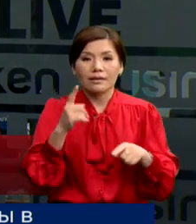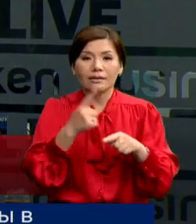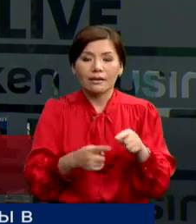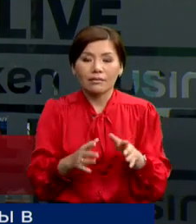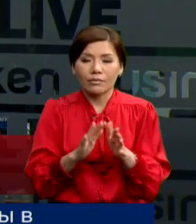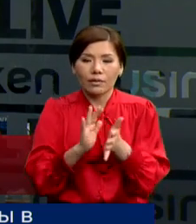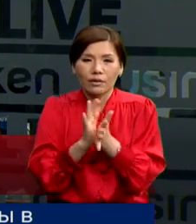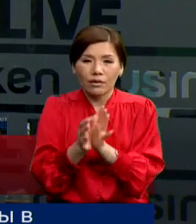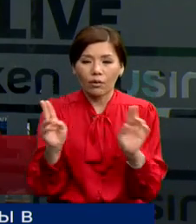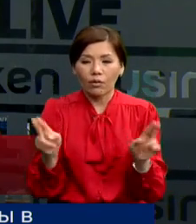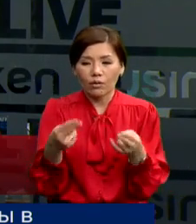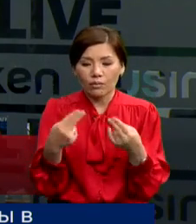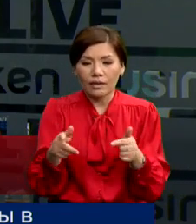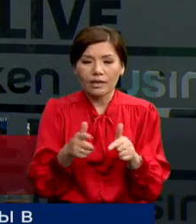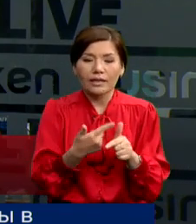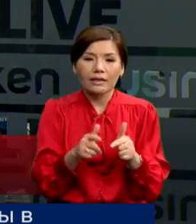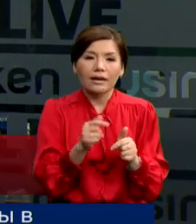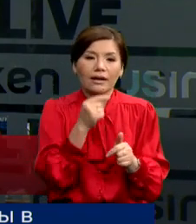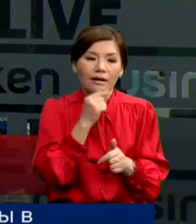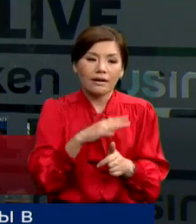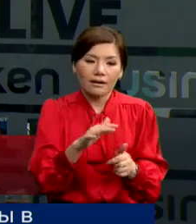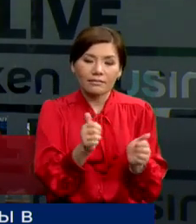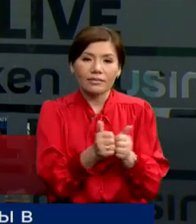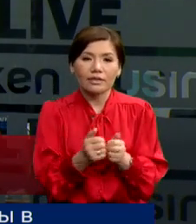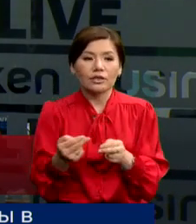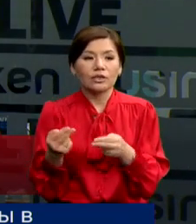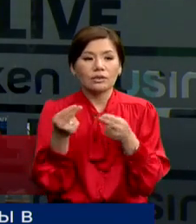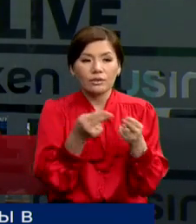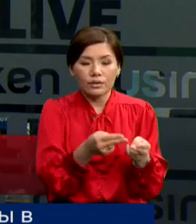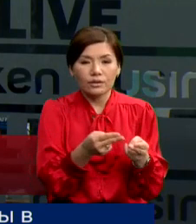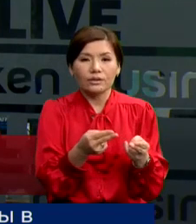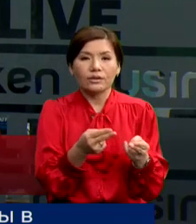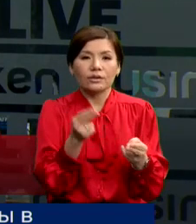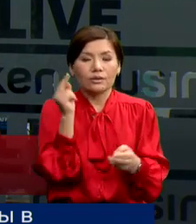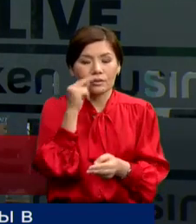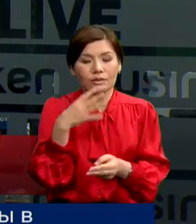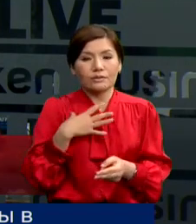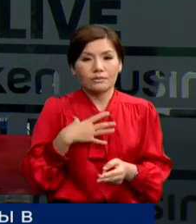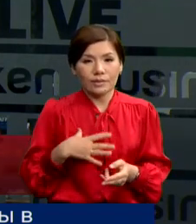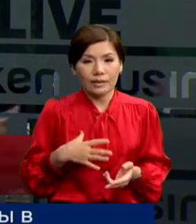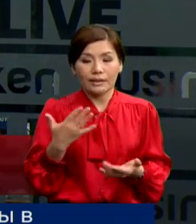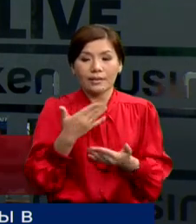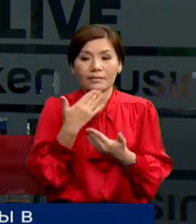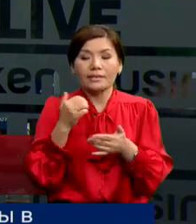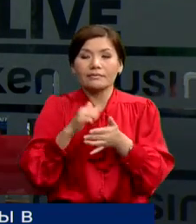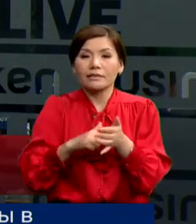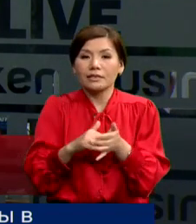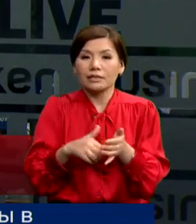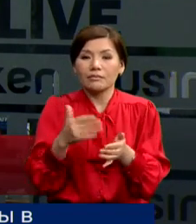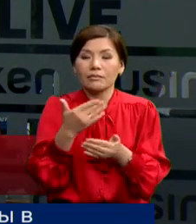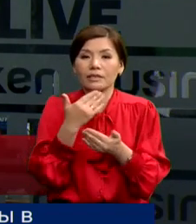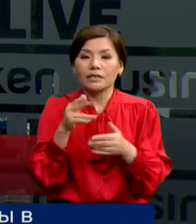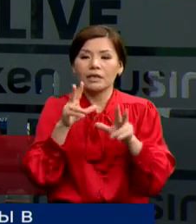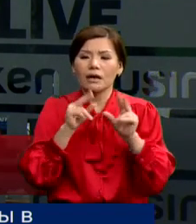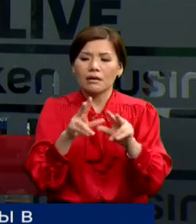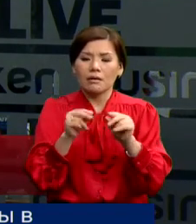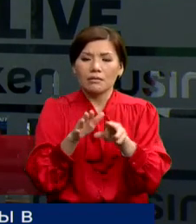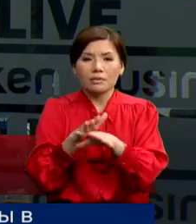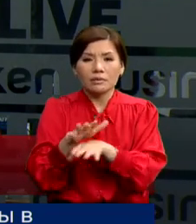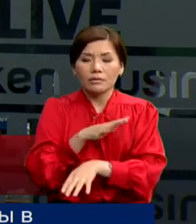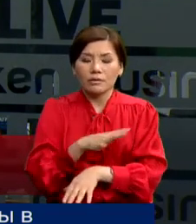тар клубта, қалғаны көршілес ауылға барып қатынап оқуға мәжбүр. Шала жансар жұмыстың себебі мен үйіп төгілген уәденің үдеден